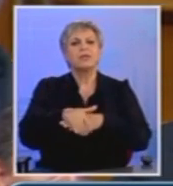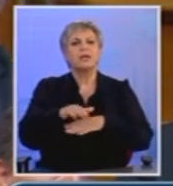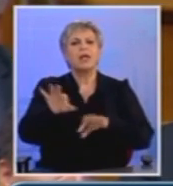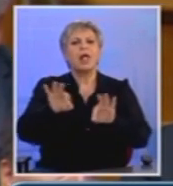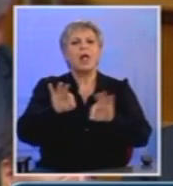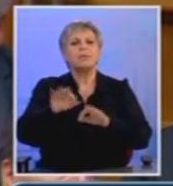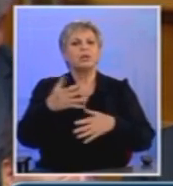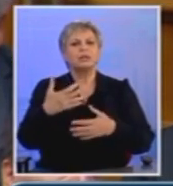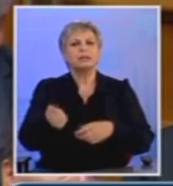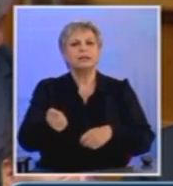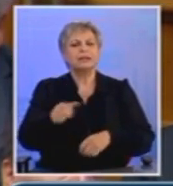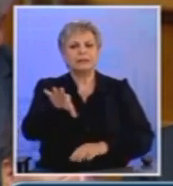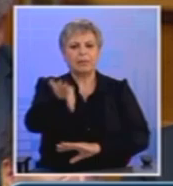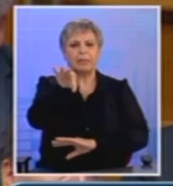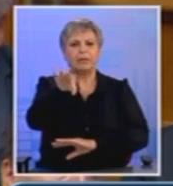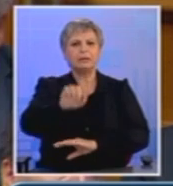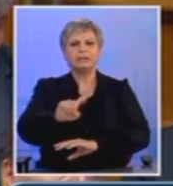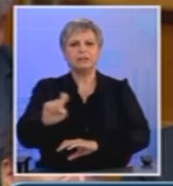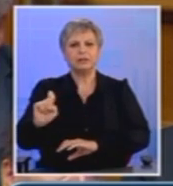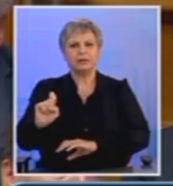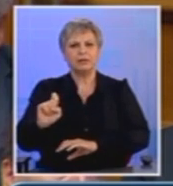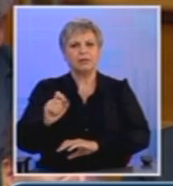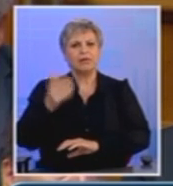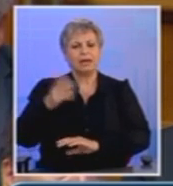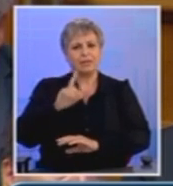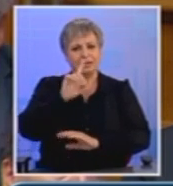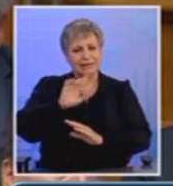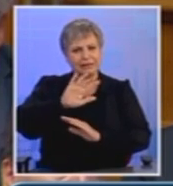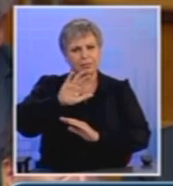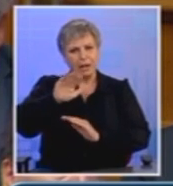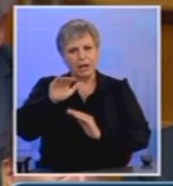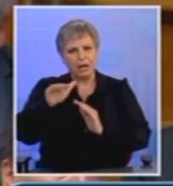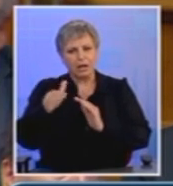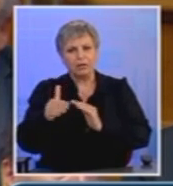πρωί της δευτέρας σε αυτή την 17 ωρη σκληρή